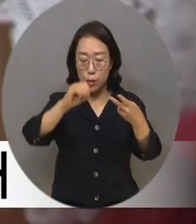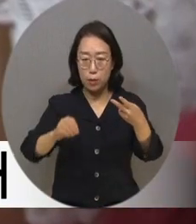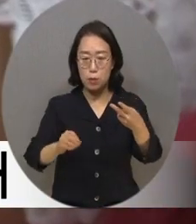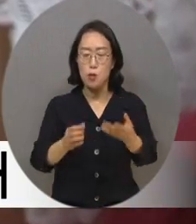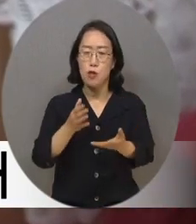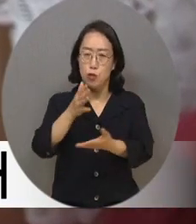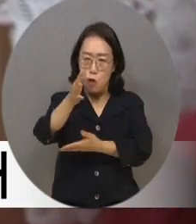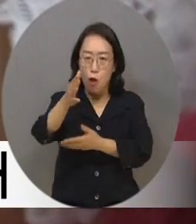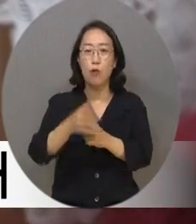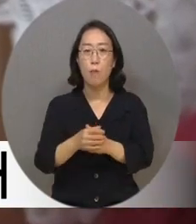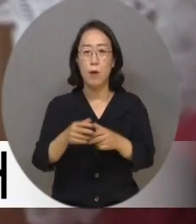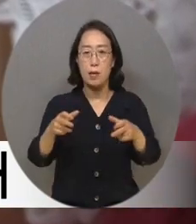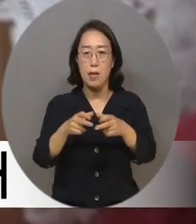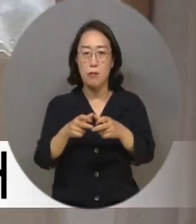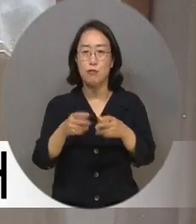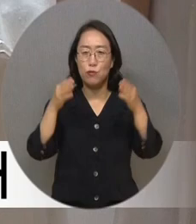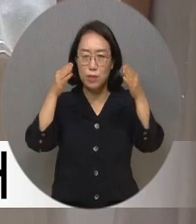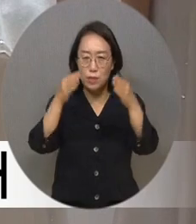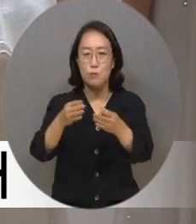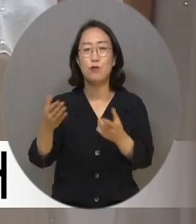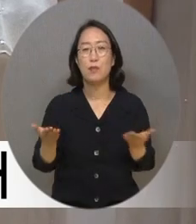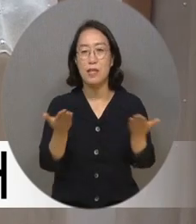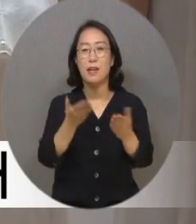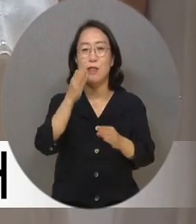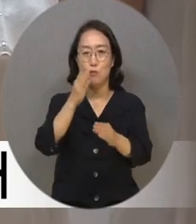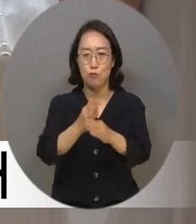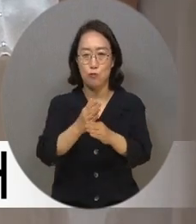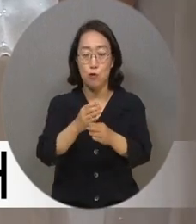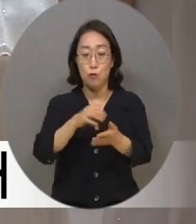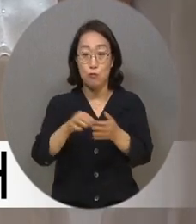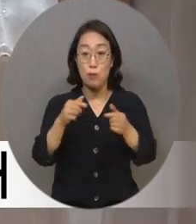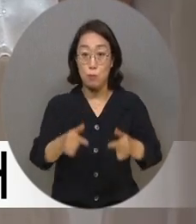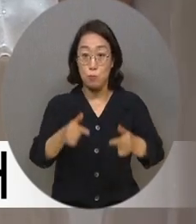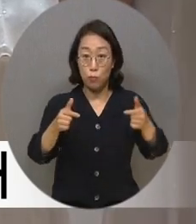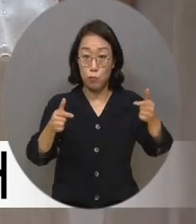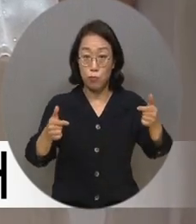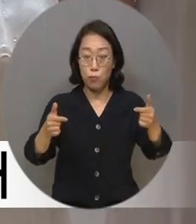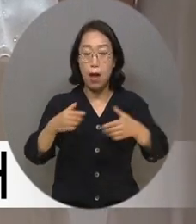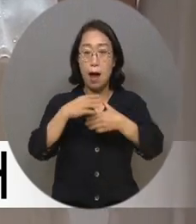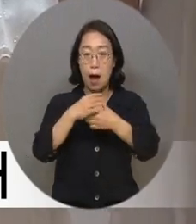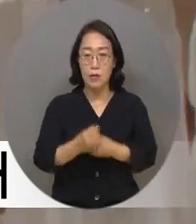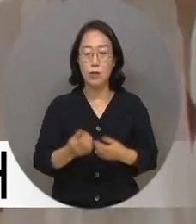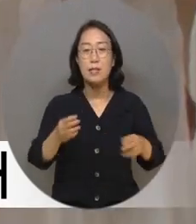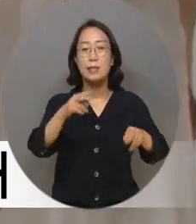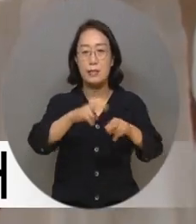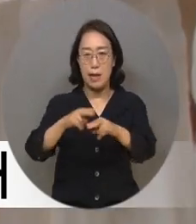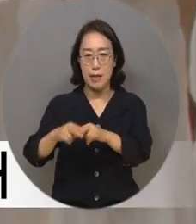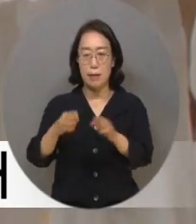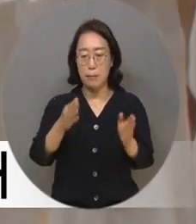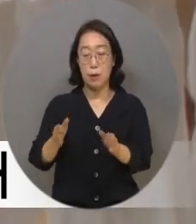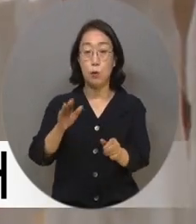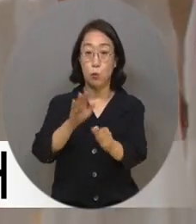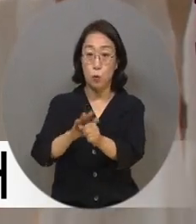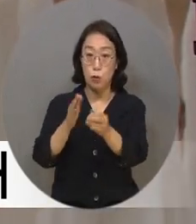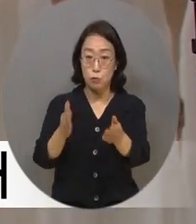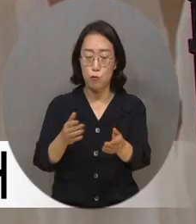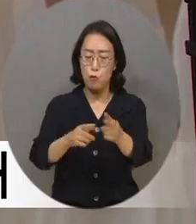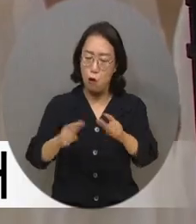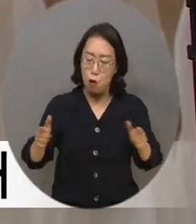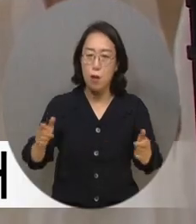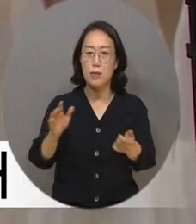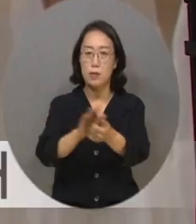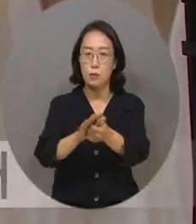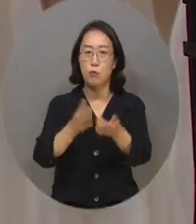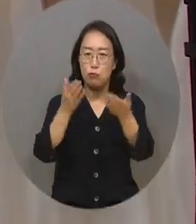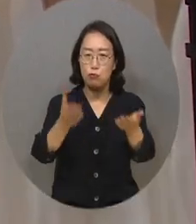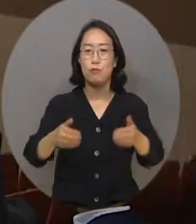전업예술가인 걸로 조사됐습니다. 장애예술인이 점점 늘고 있는 만큼 안정적인 일자리 마련 등 다방면의 지원책이